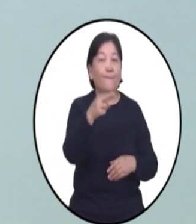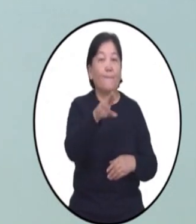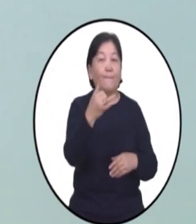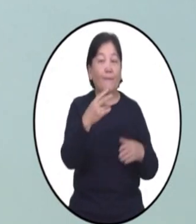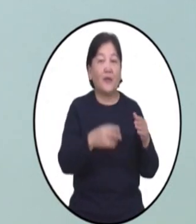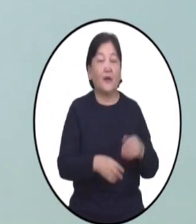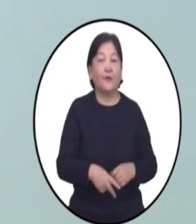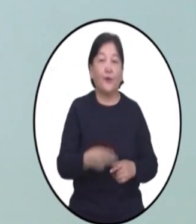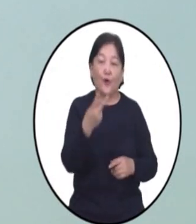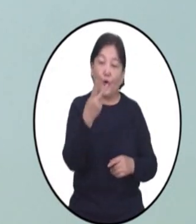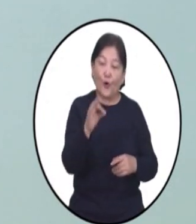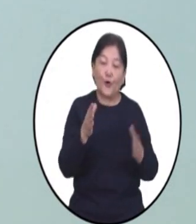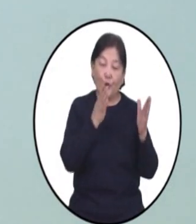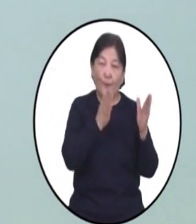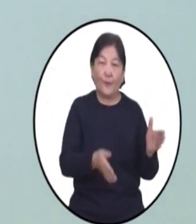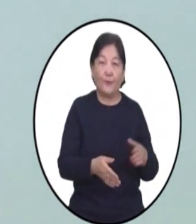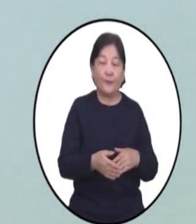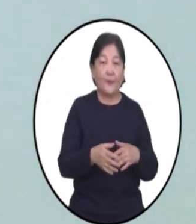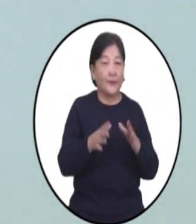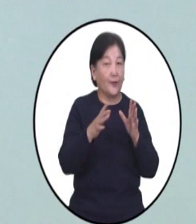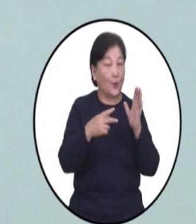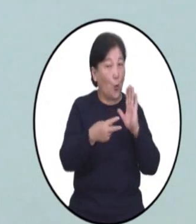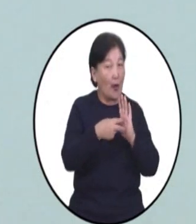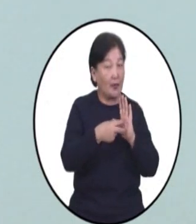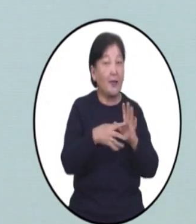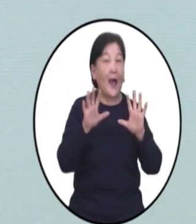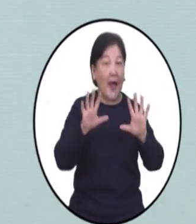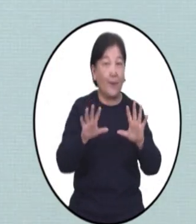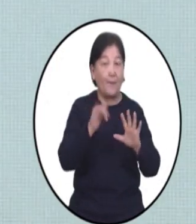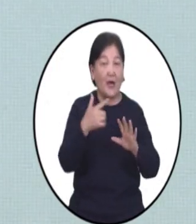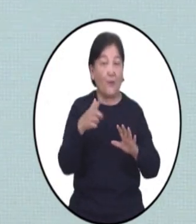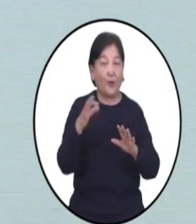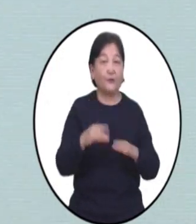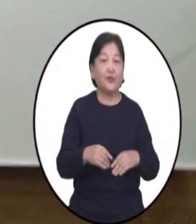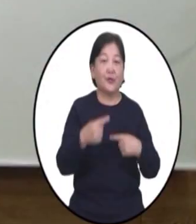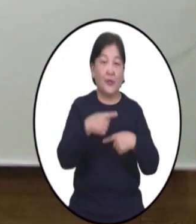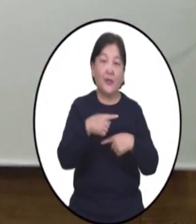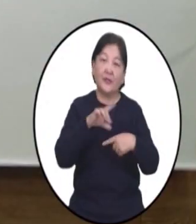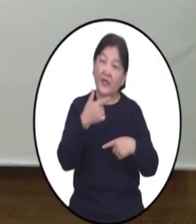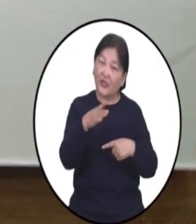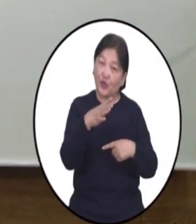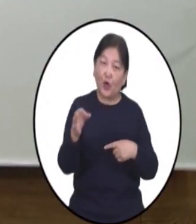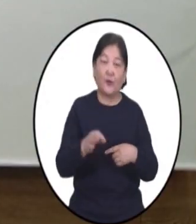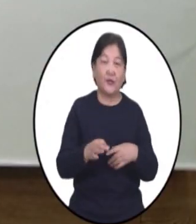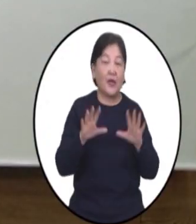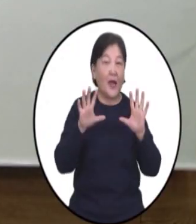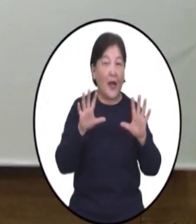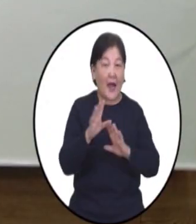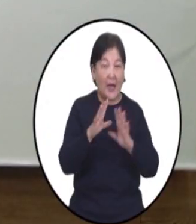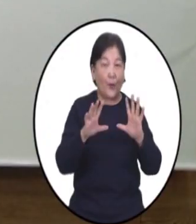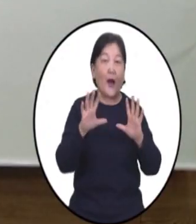яг үхэр 20 өгөгдөл учраас 22 тугаар 10 гарч байгаа боловч энэ тэгш тооны өгөгдөл учраас 10 11-р